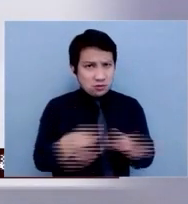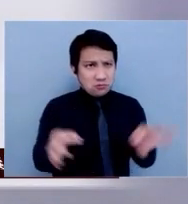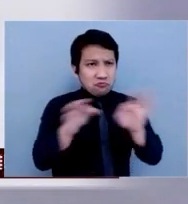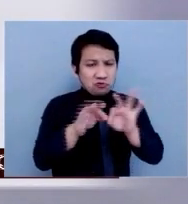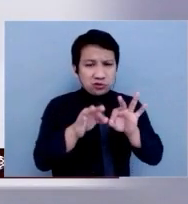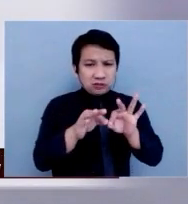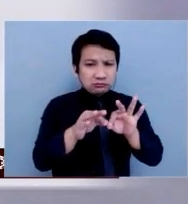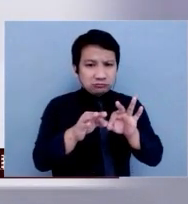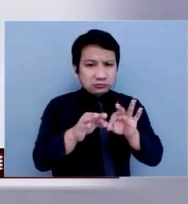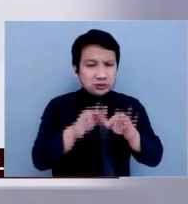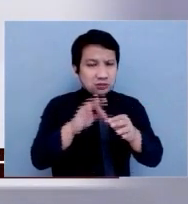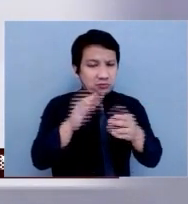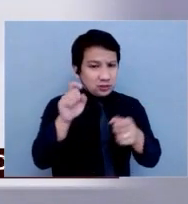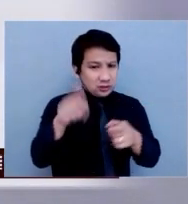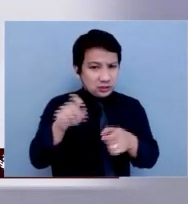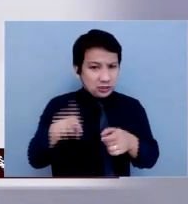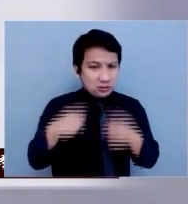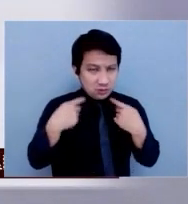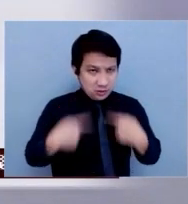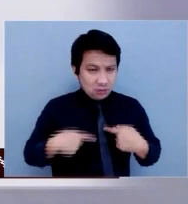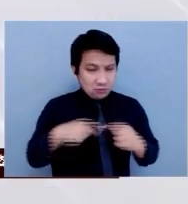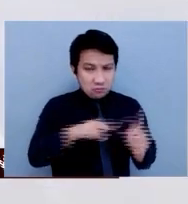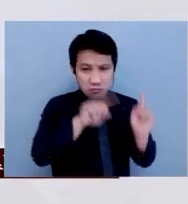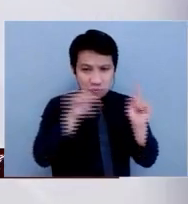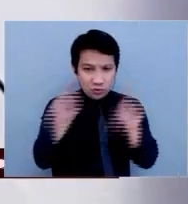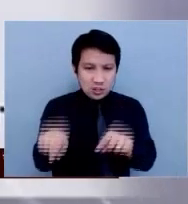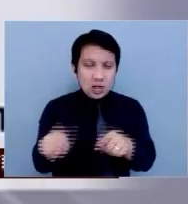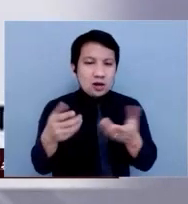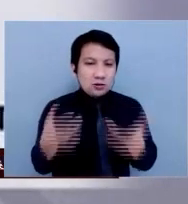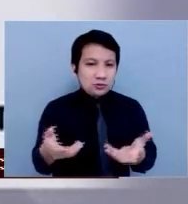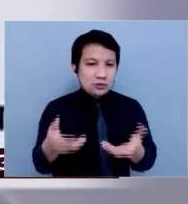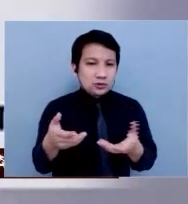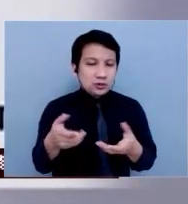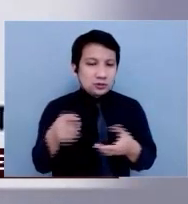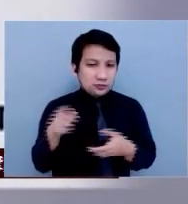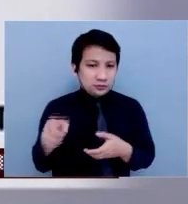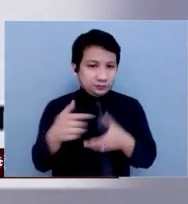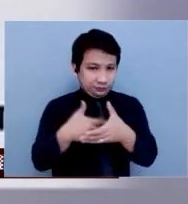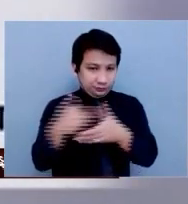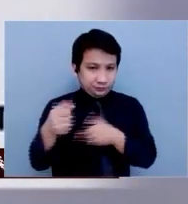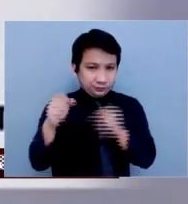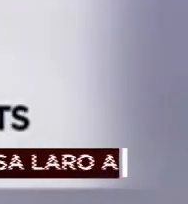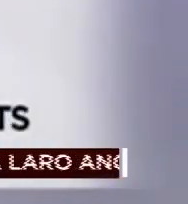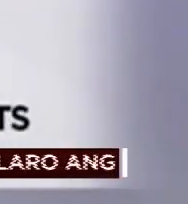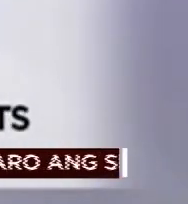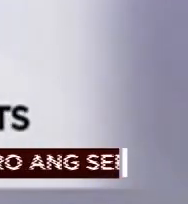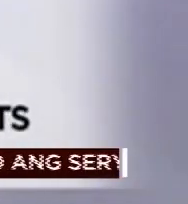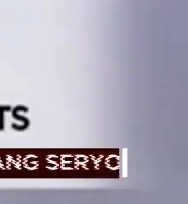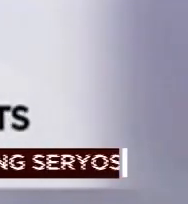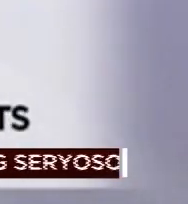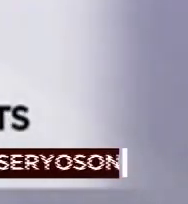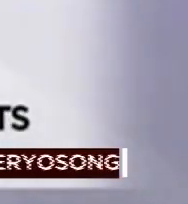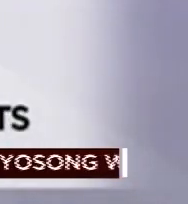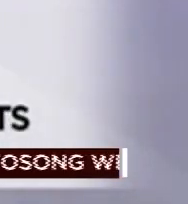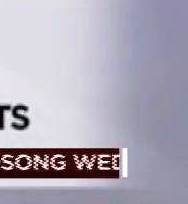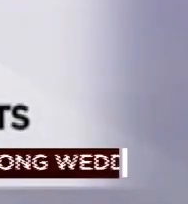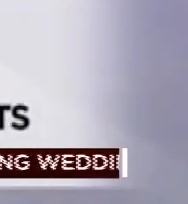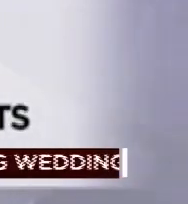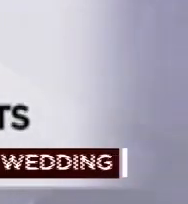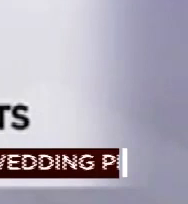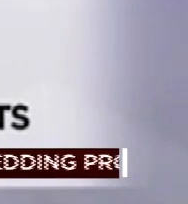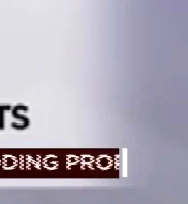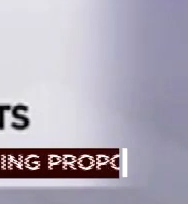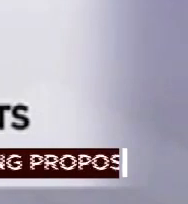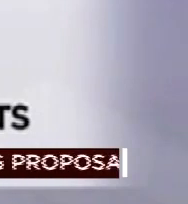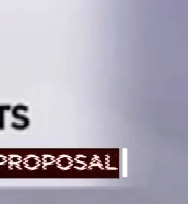na kailangan ng physical appearance. Maaari lamang din po silang lumabas para sa recreational activities. Limitado lang po